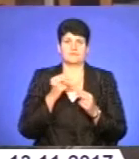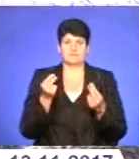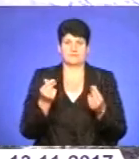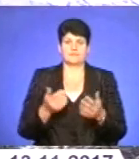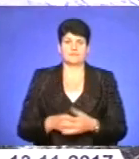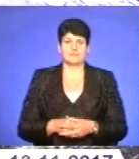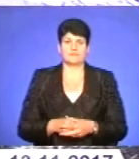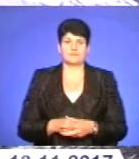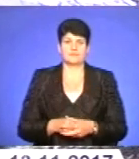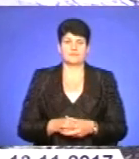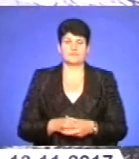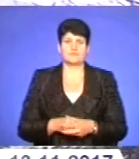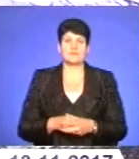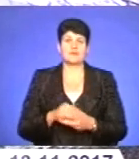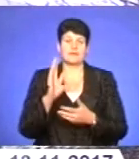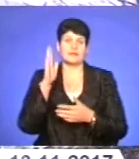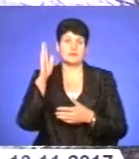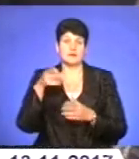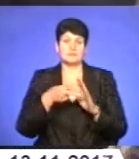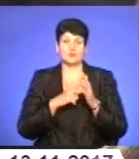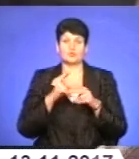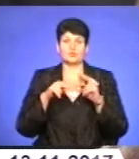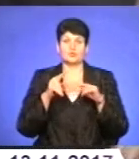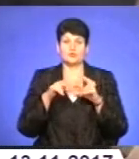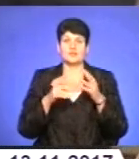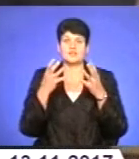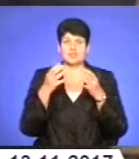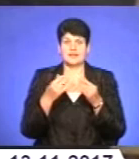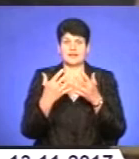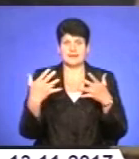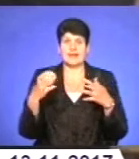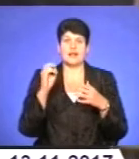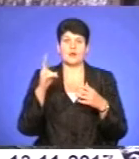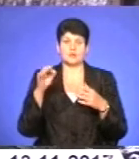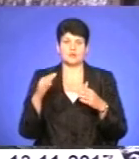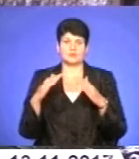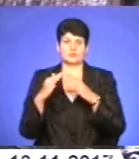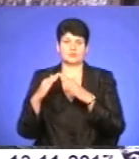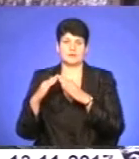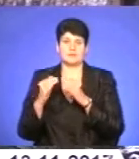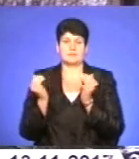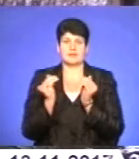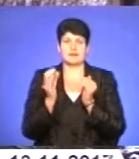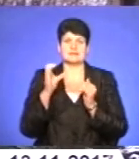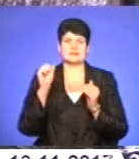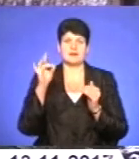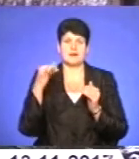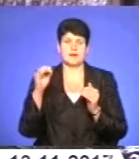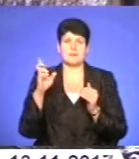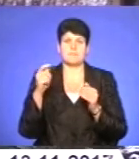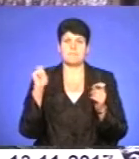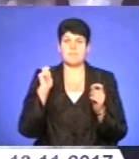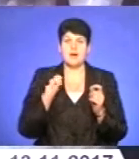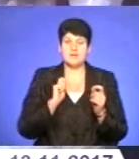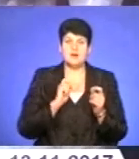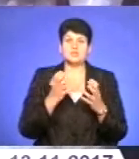фінансово. Надалі Павло Банніков планує збудувати на подвір'ї ще декілька екологічних будівель, невеликий сарай та баню. Господар має ще